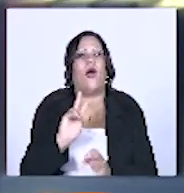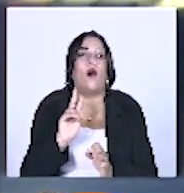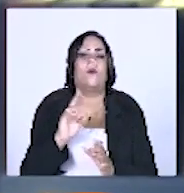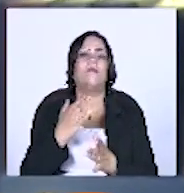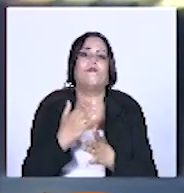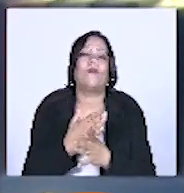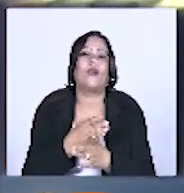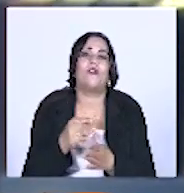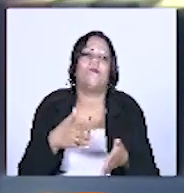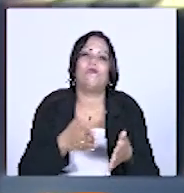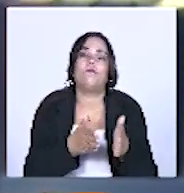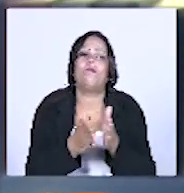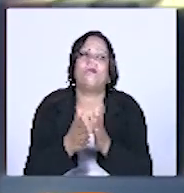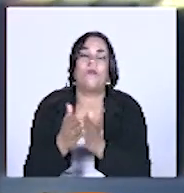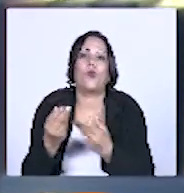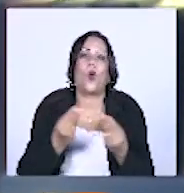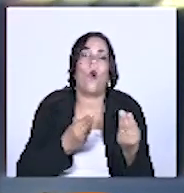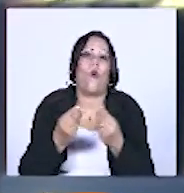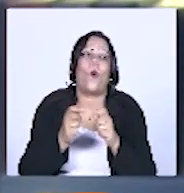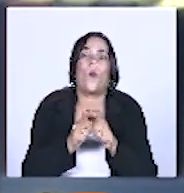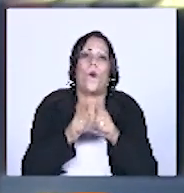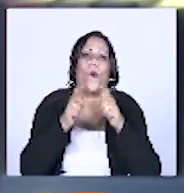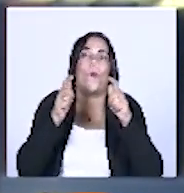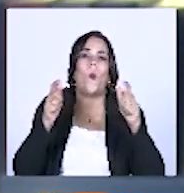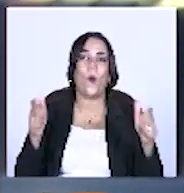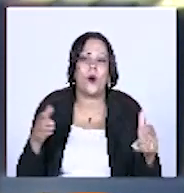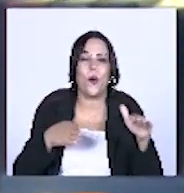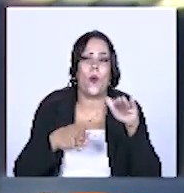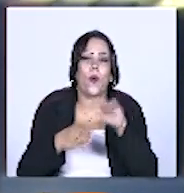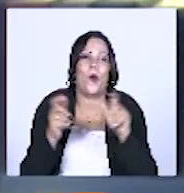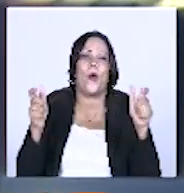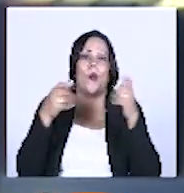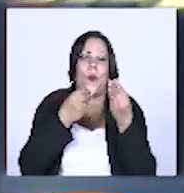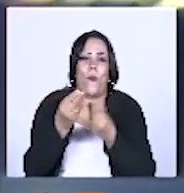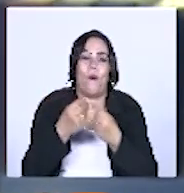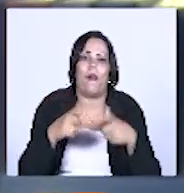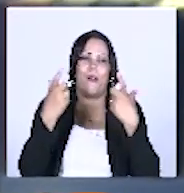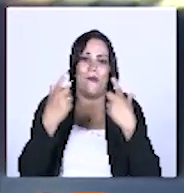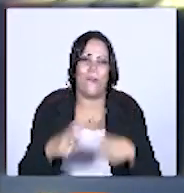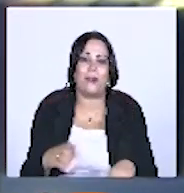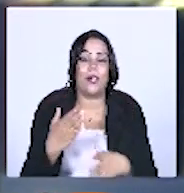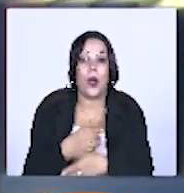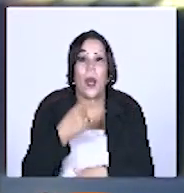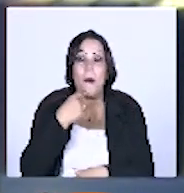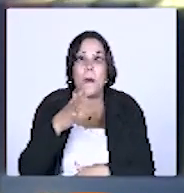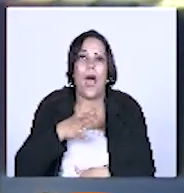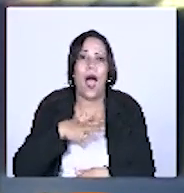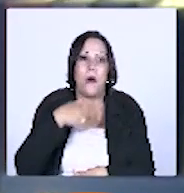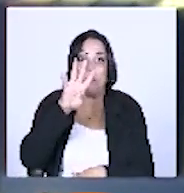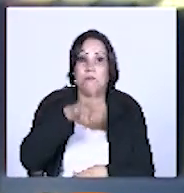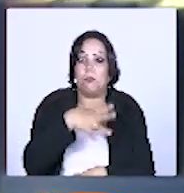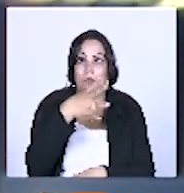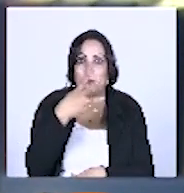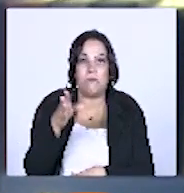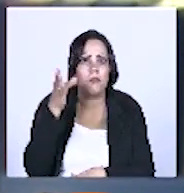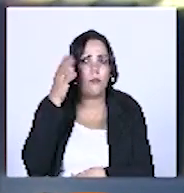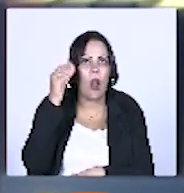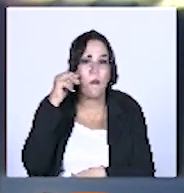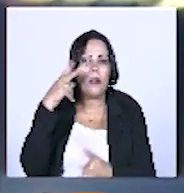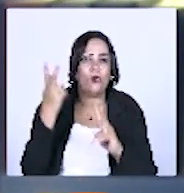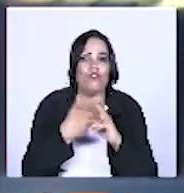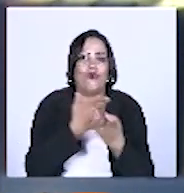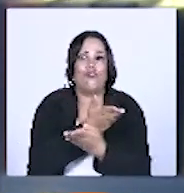هيبقى مسار الحوار المتسع داخل الحوار الوطني ولا سيما ان هم طلبوا قاعده البيانات